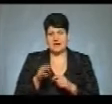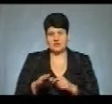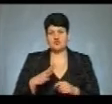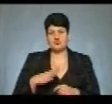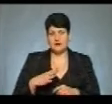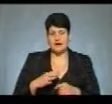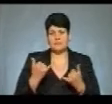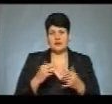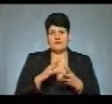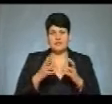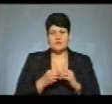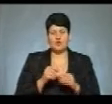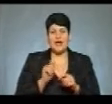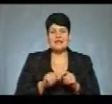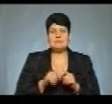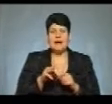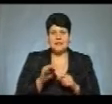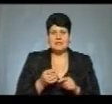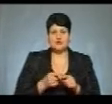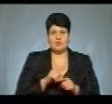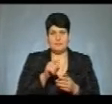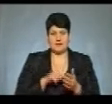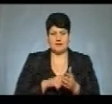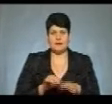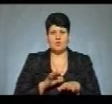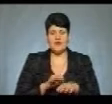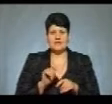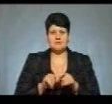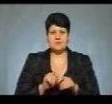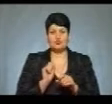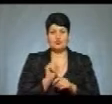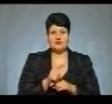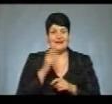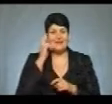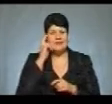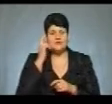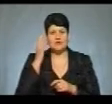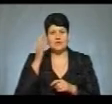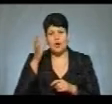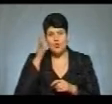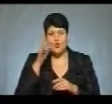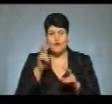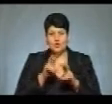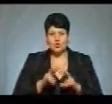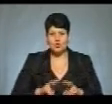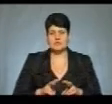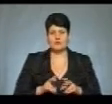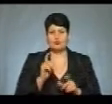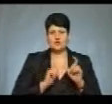чекаємо тепер висновку експерта з даного питання. Проведення експертизи доручено Київському науково-дослідному інституту судових